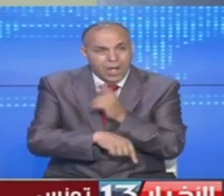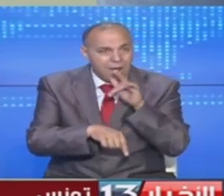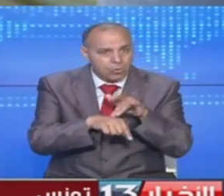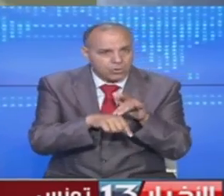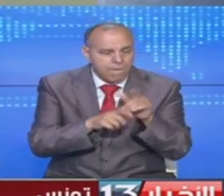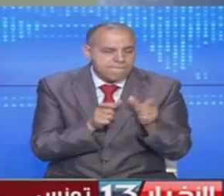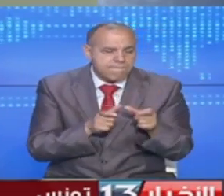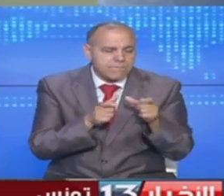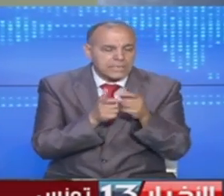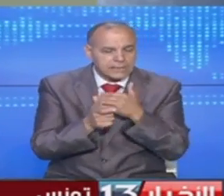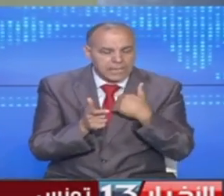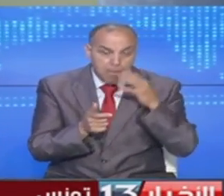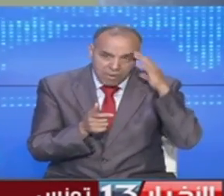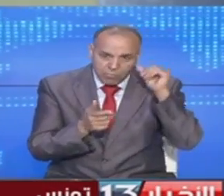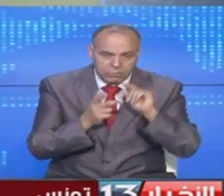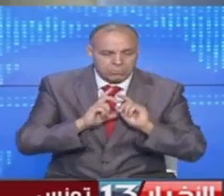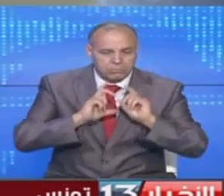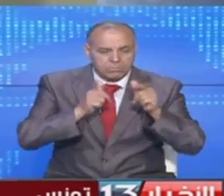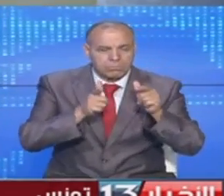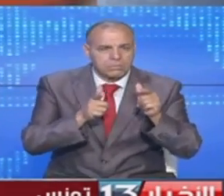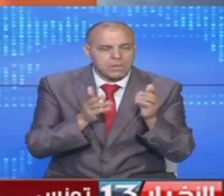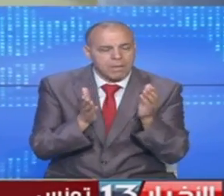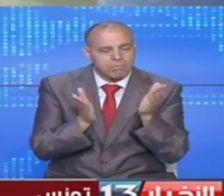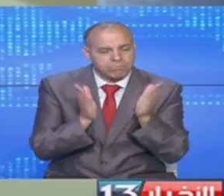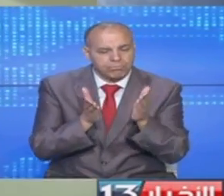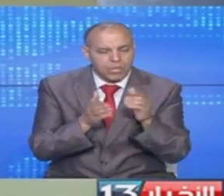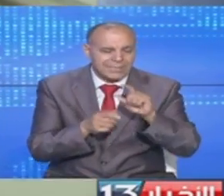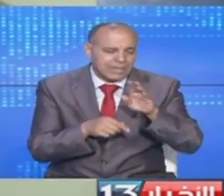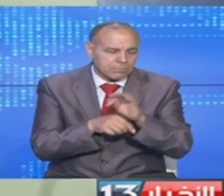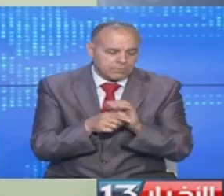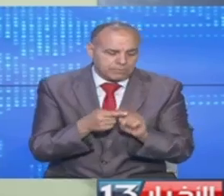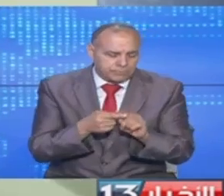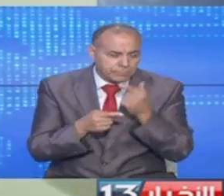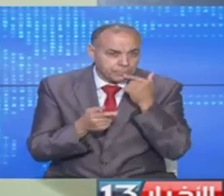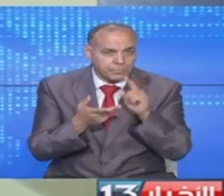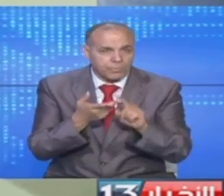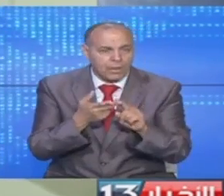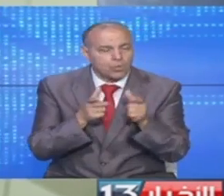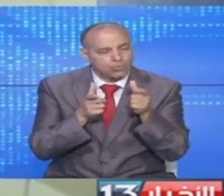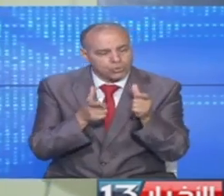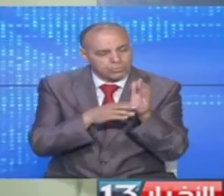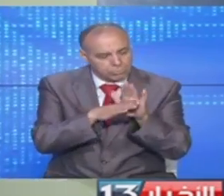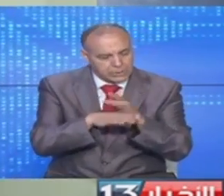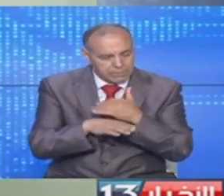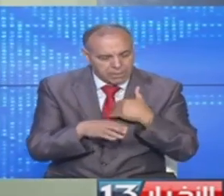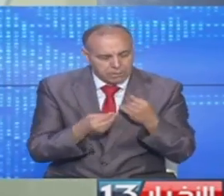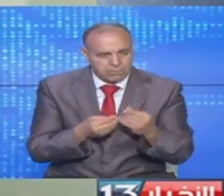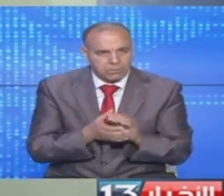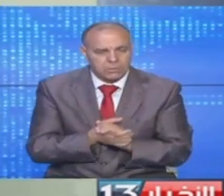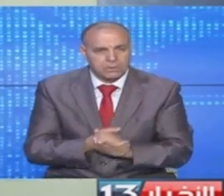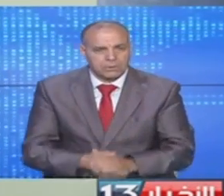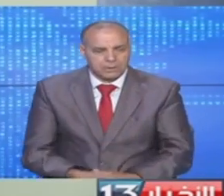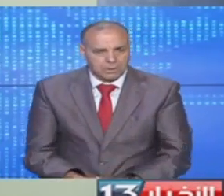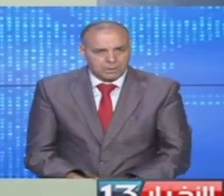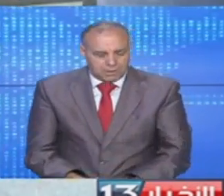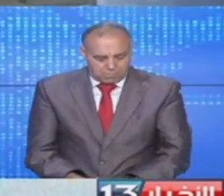تتولى فرقة صحية مختصة نقله إلى أحد مراكز كوفيد-19 حيث حظي بالرعاية الطبية اللازمة.